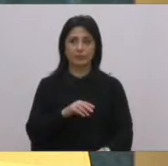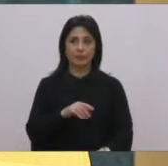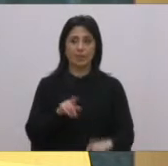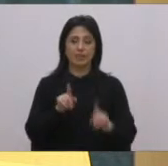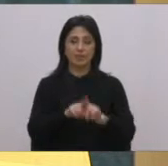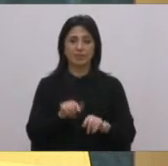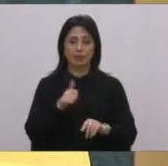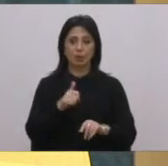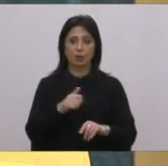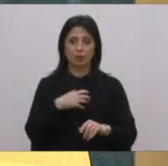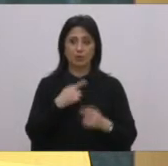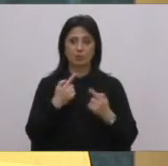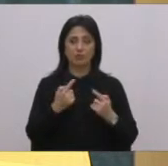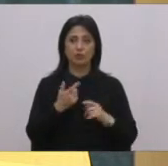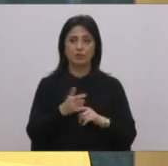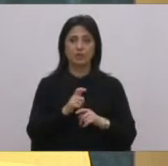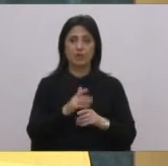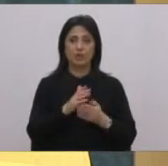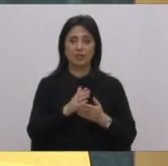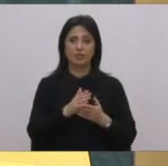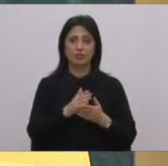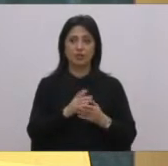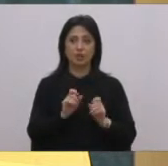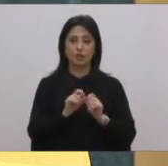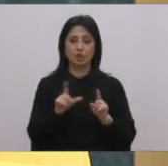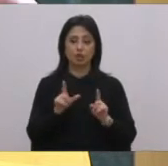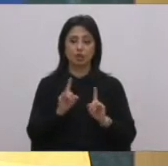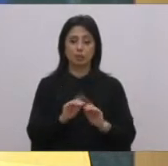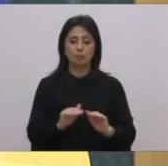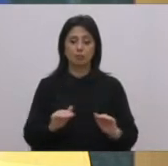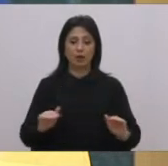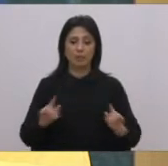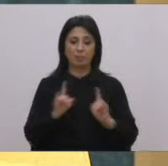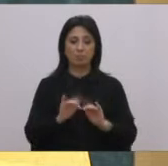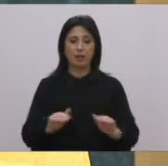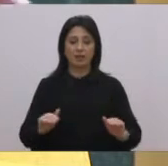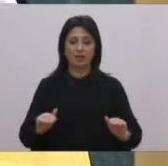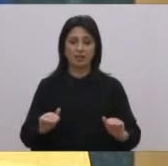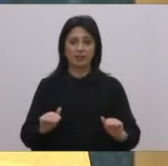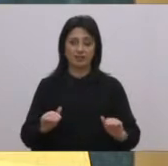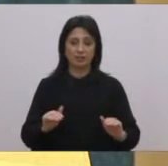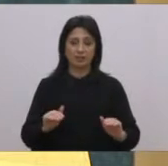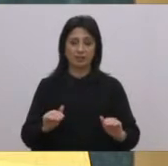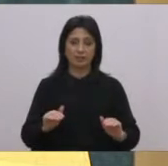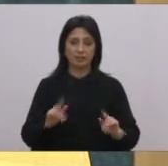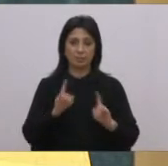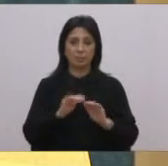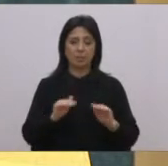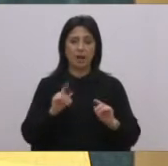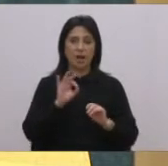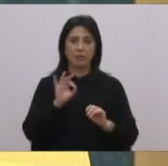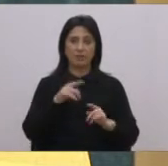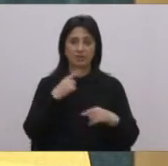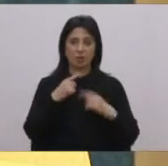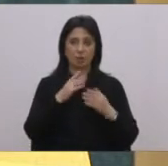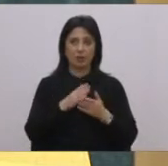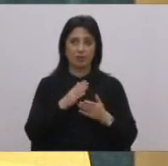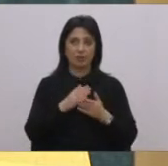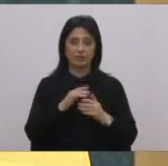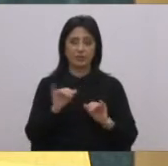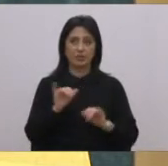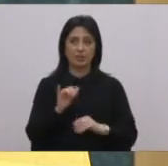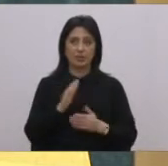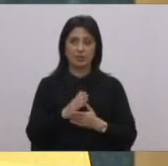ისევე როგორც ძალიან მნიშვნელოვანი არის სკოლამდელი აღზრდის, ანუ საბავშვო დაწესებულებები, საბავშვო ბაღებზე არის საუბარი,